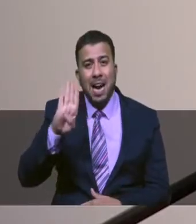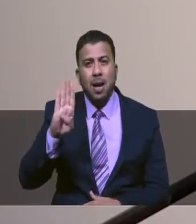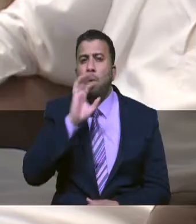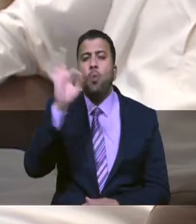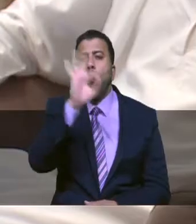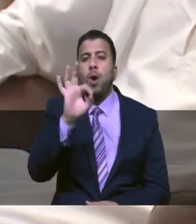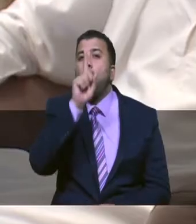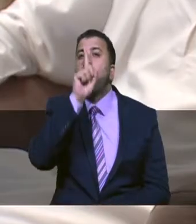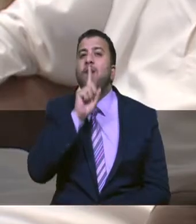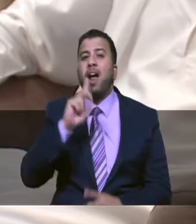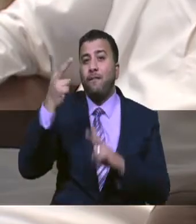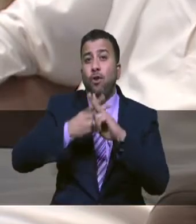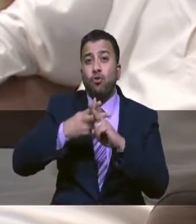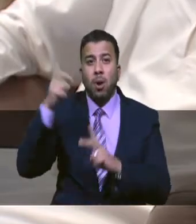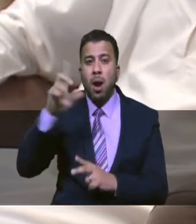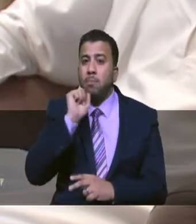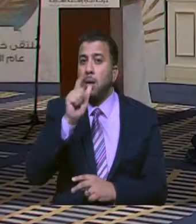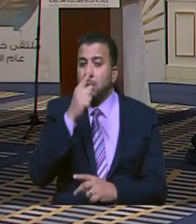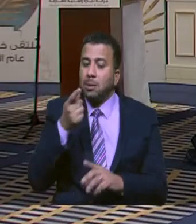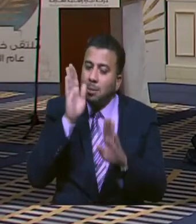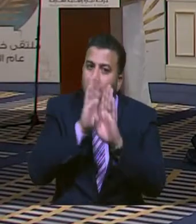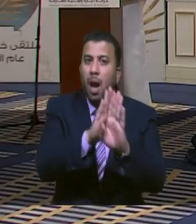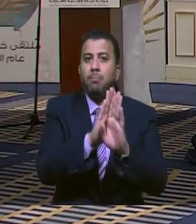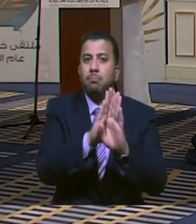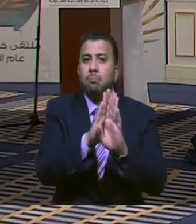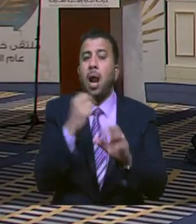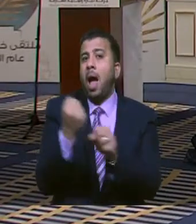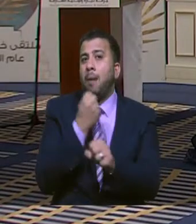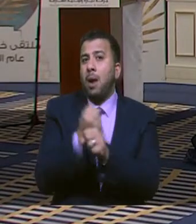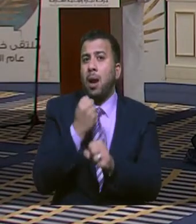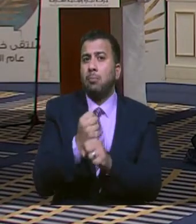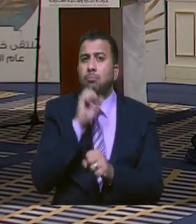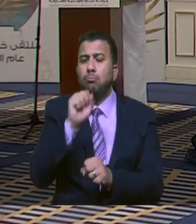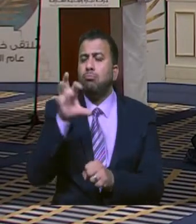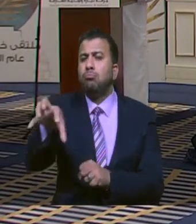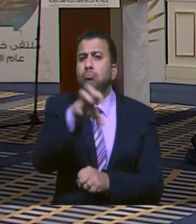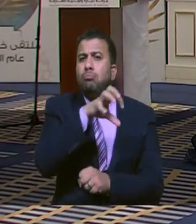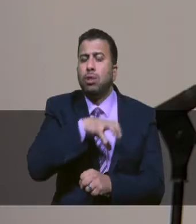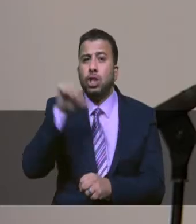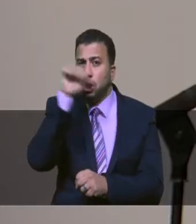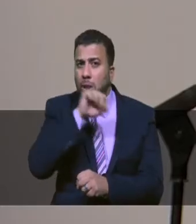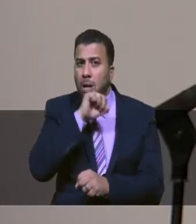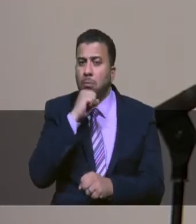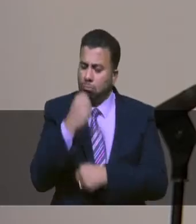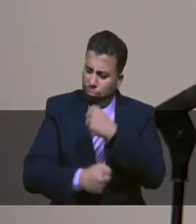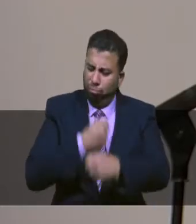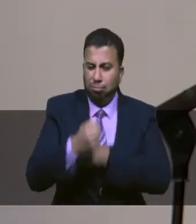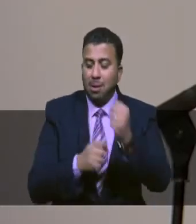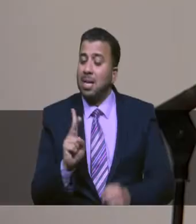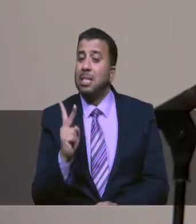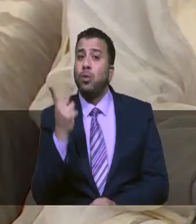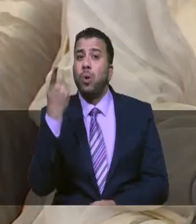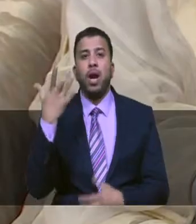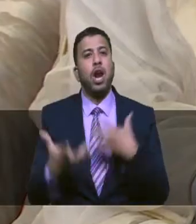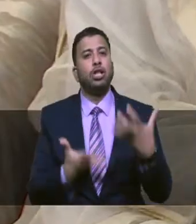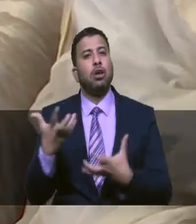بمدينة خرفكان التزامها بدعم مصالح مجتمع الأعمال في مختلف مناطق الإمارة وسعيها الدؤوب لتطوير